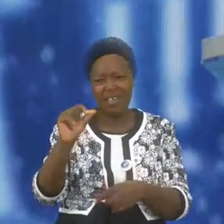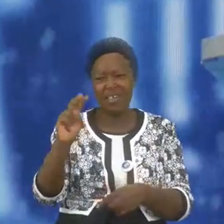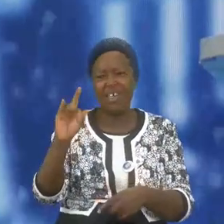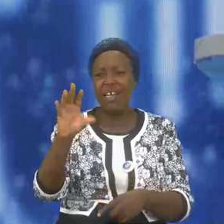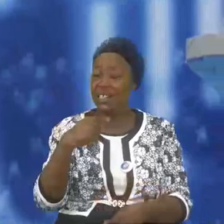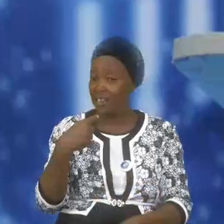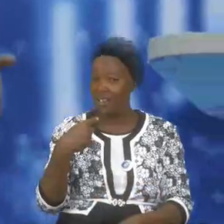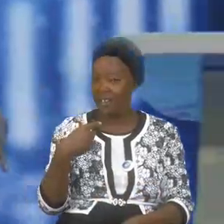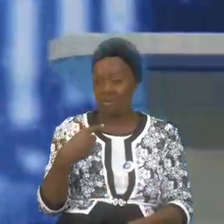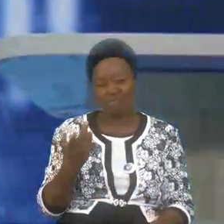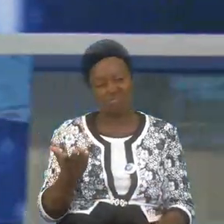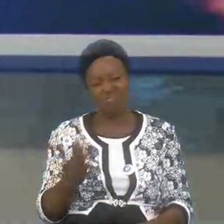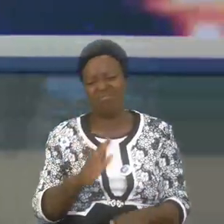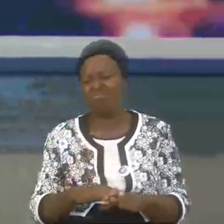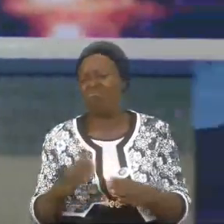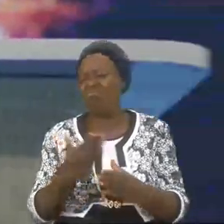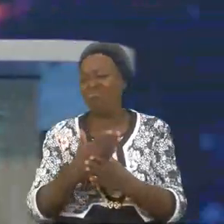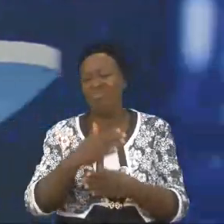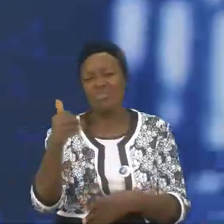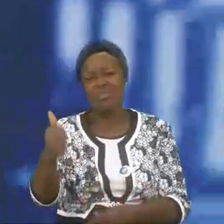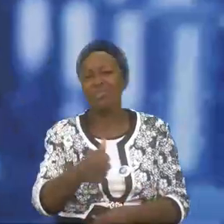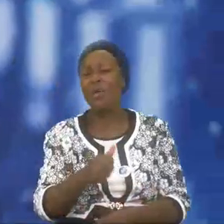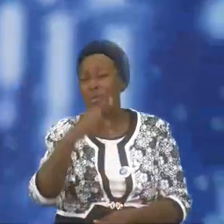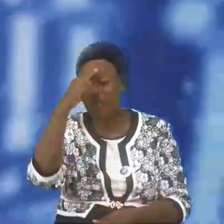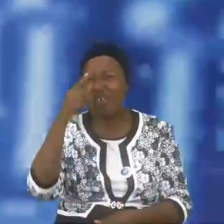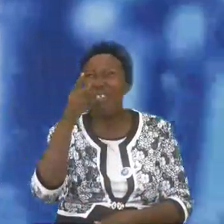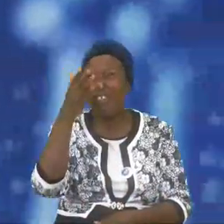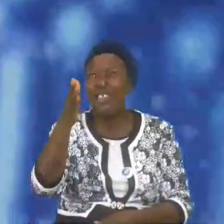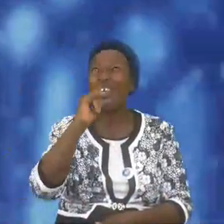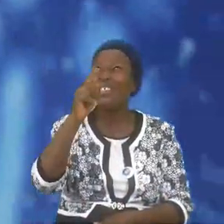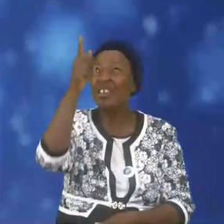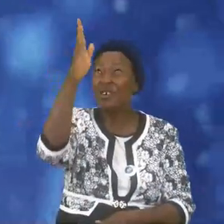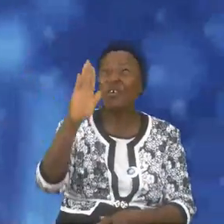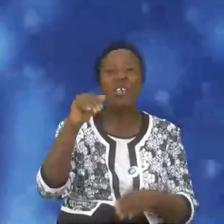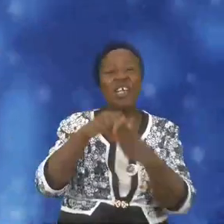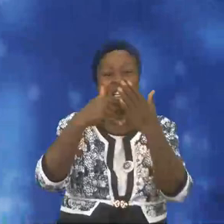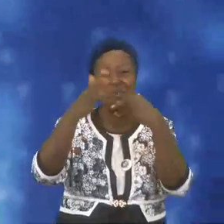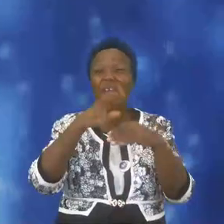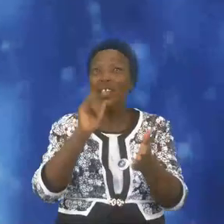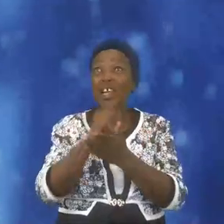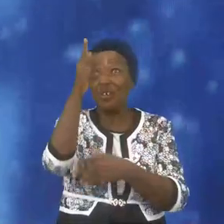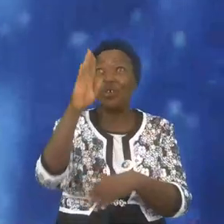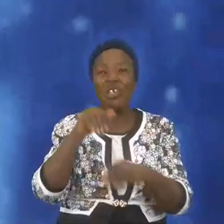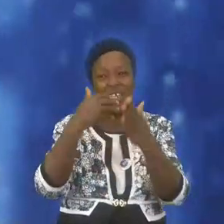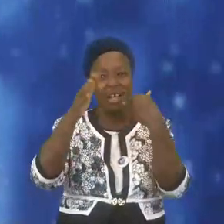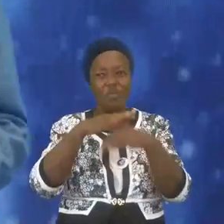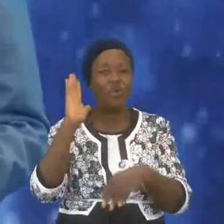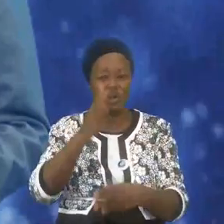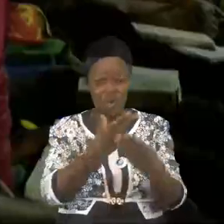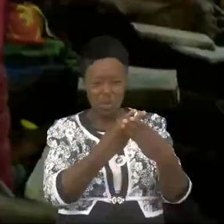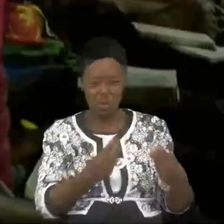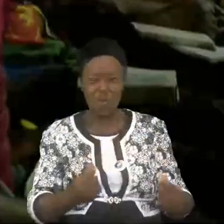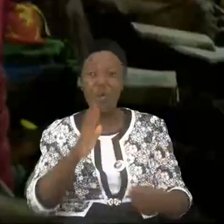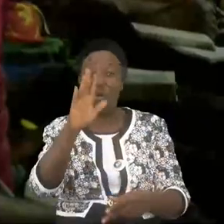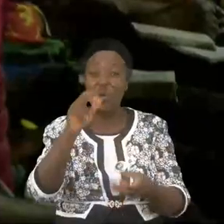dit, ne te dérange plus pour ça. Il y a un Dieu dans les cieux ce Dieu qui est dans les cieux